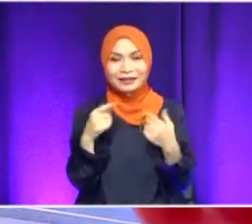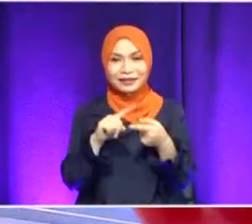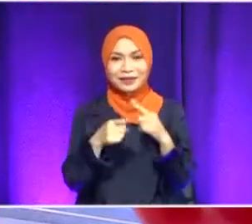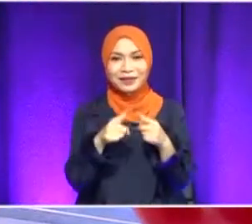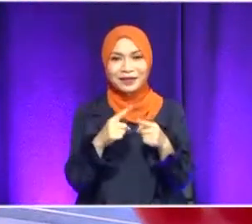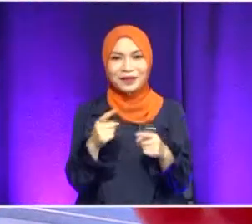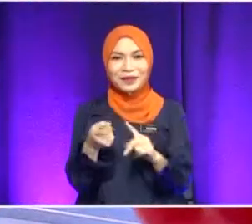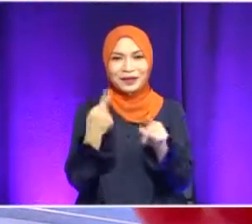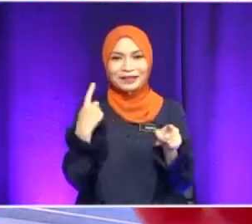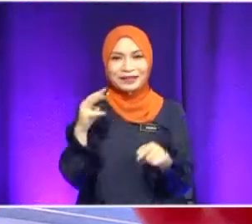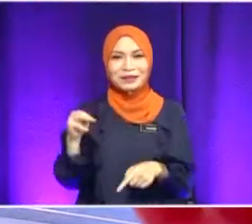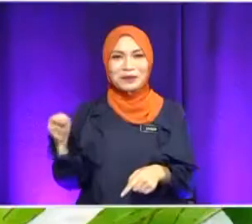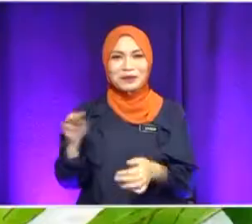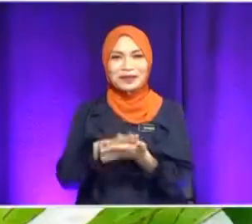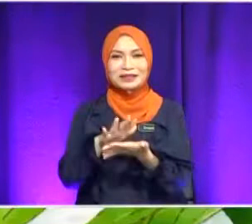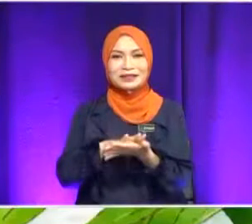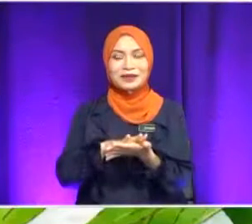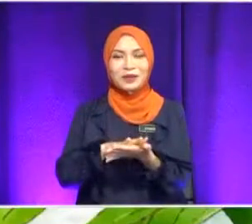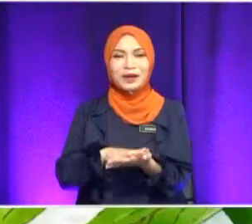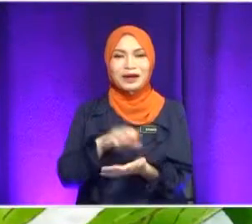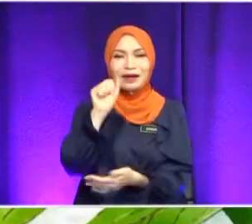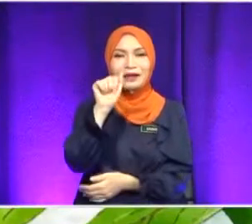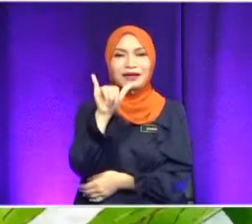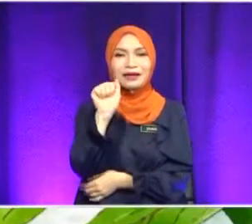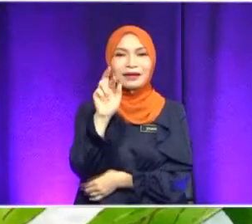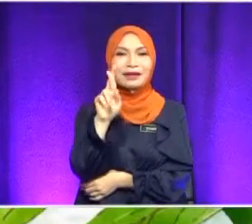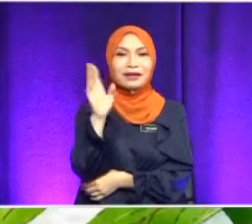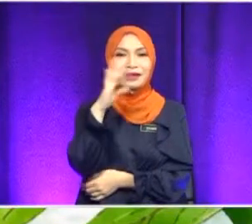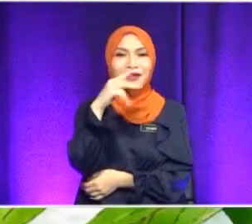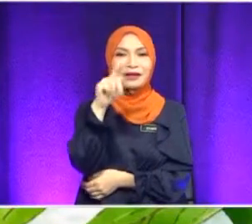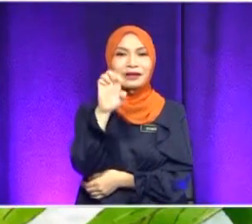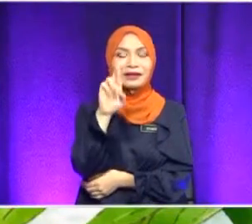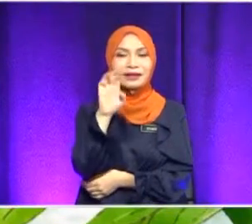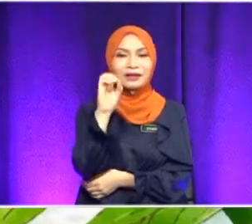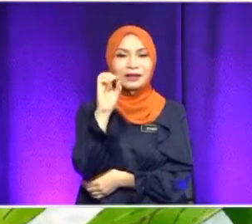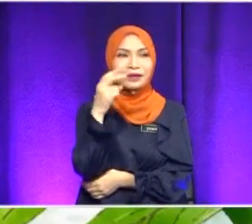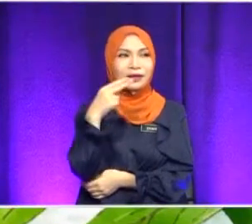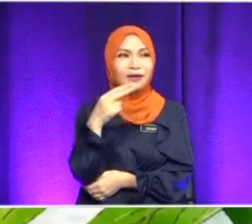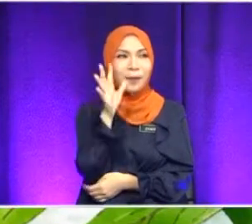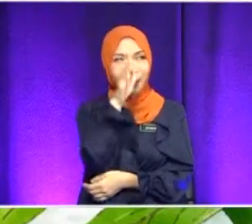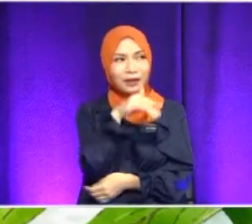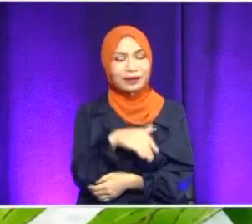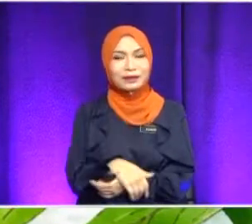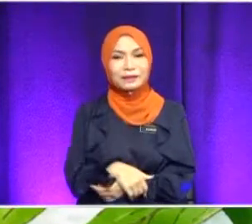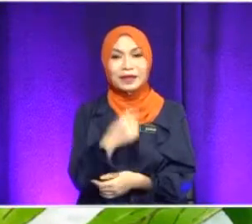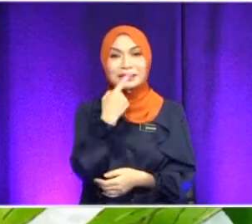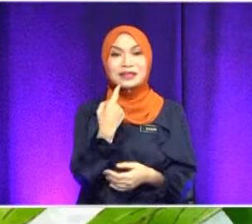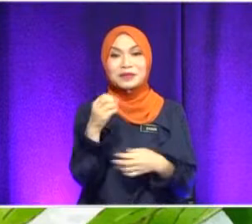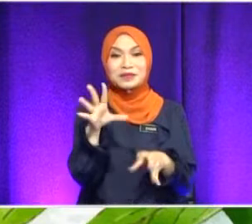by Sheikh semua hai oke sudah sejuta untuk belajar ini Kalau ada Setiabudi Tunjukkan